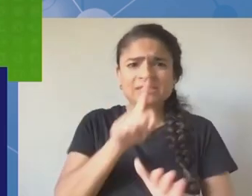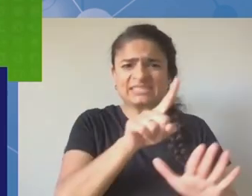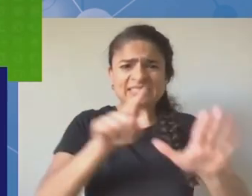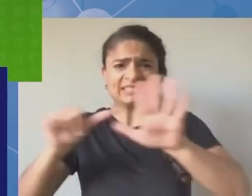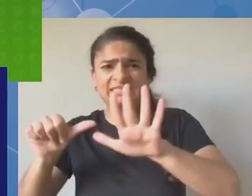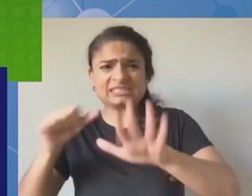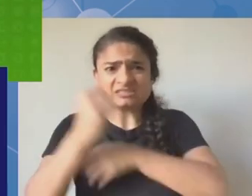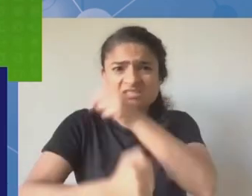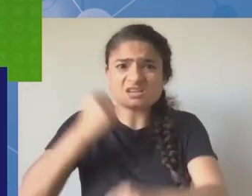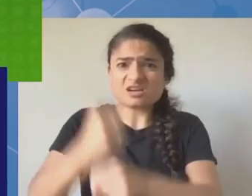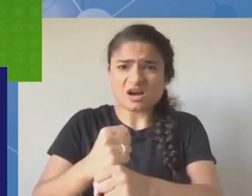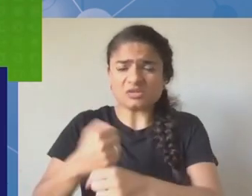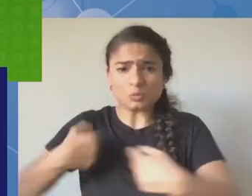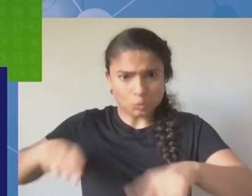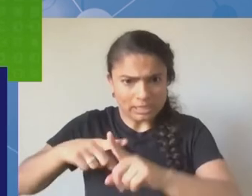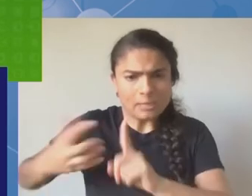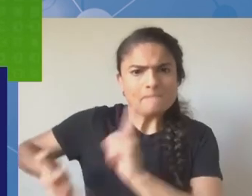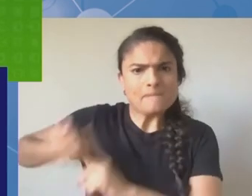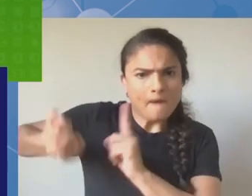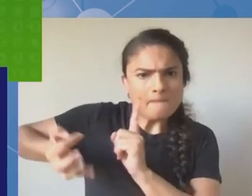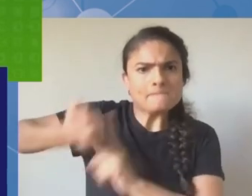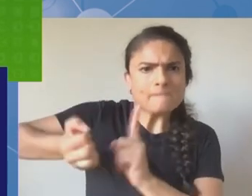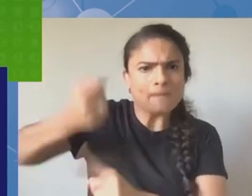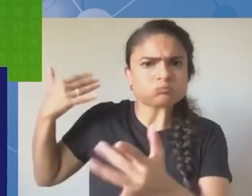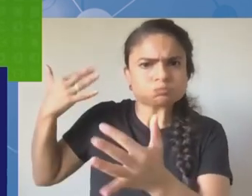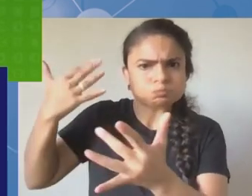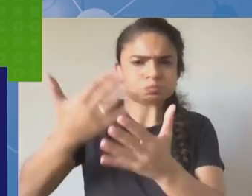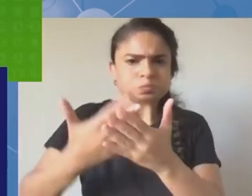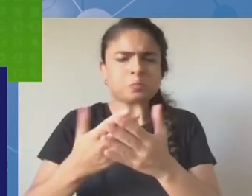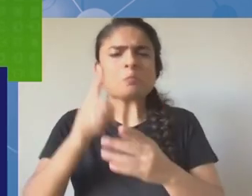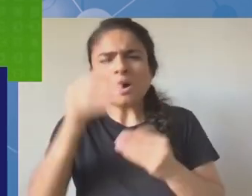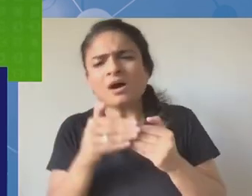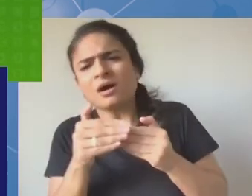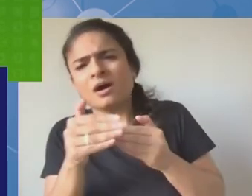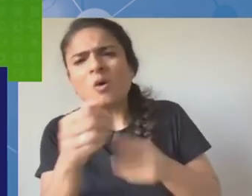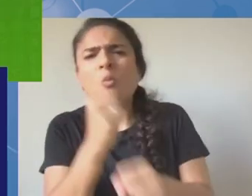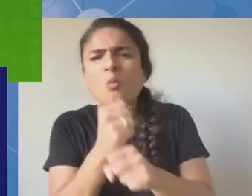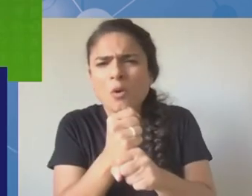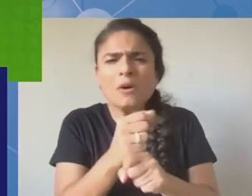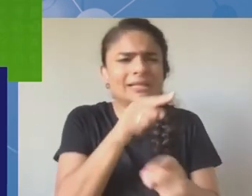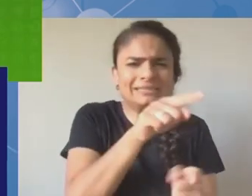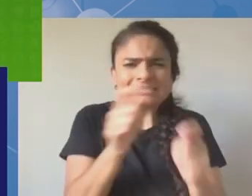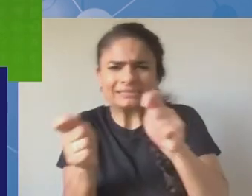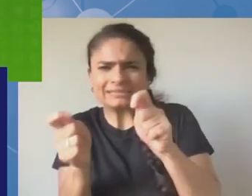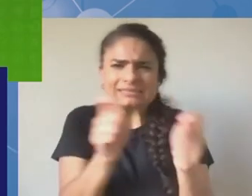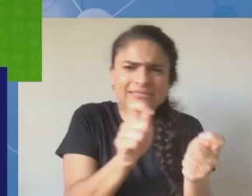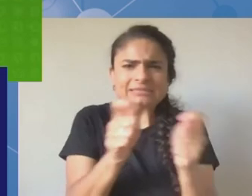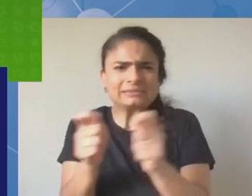لي سيكون شيء ملهم أنني سأعرف كل المجموعات كيف